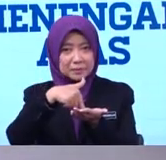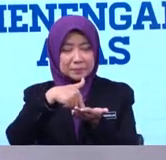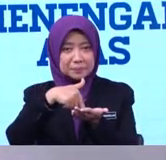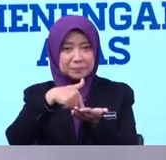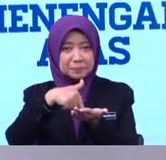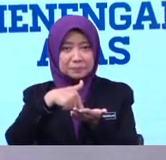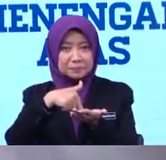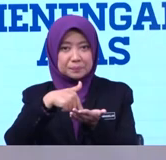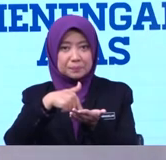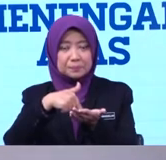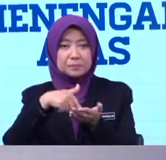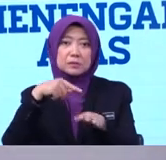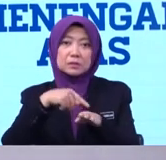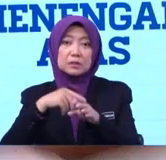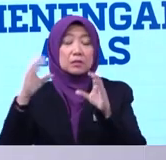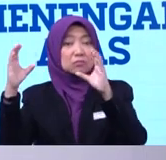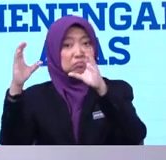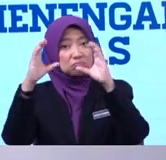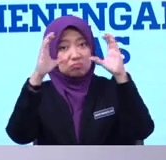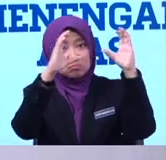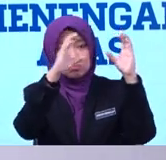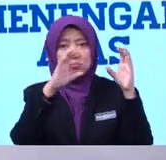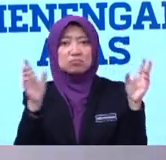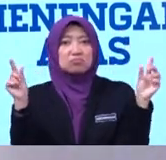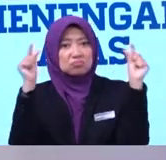di bagian awal juga gelap